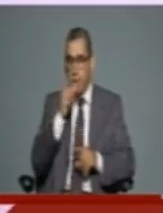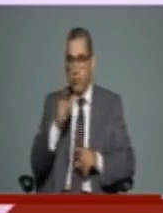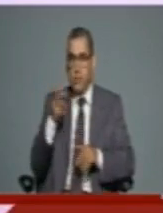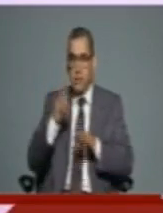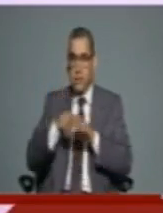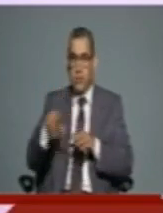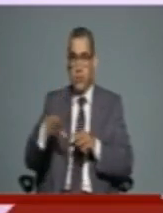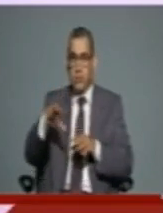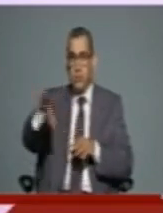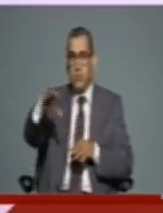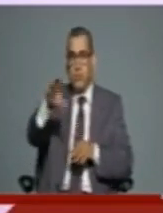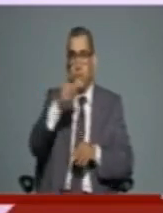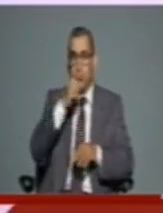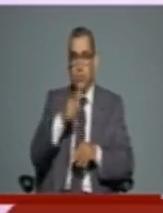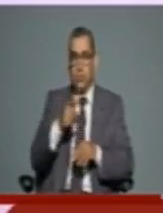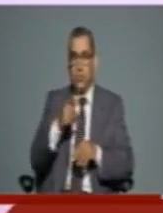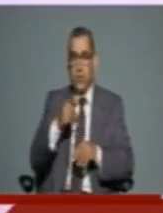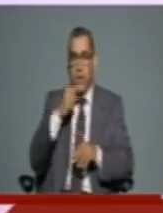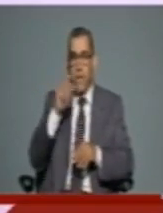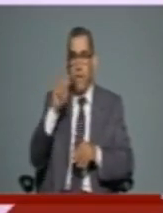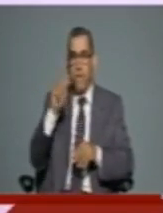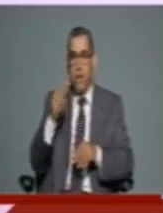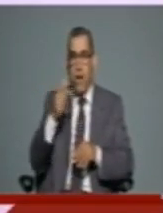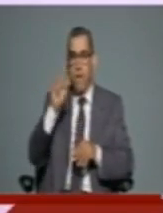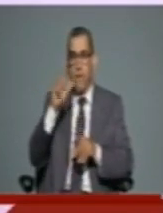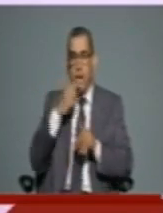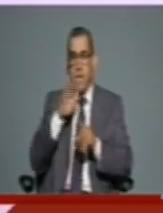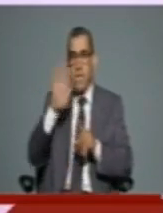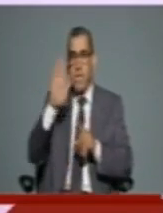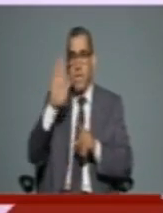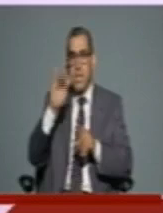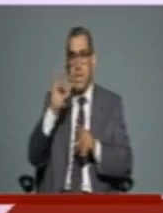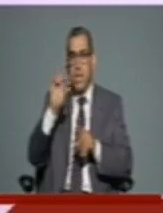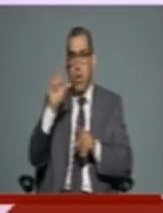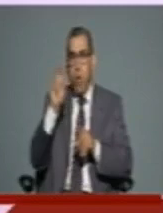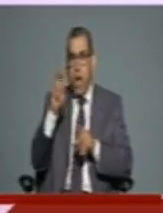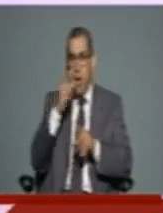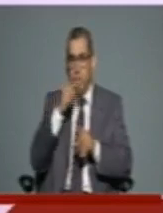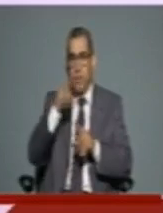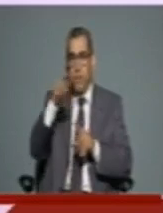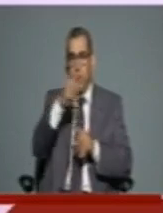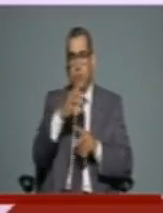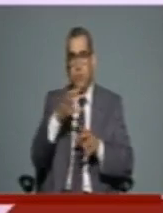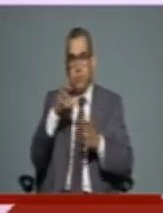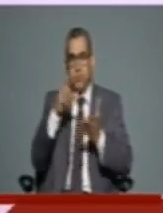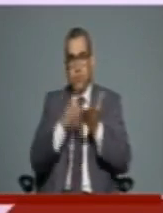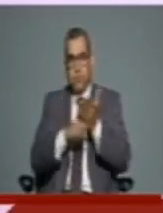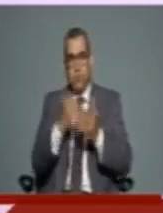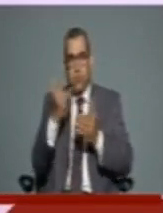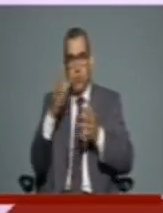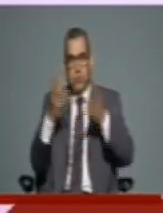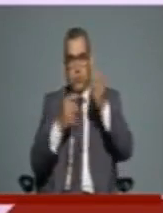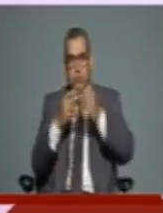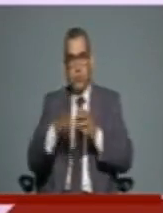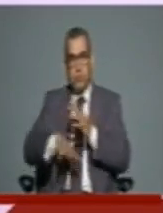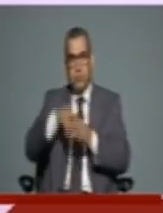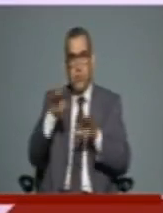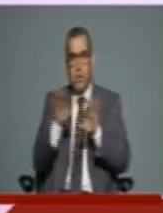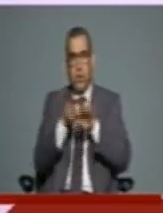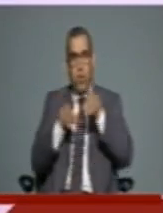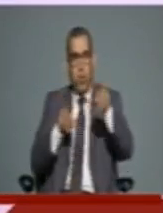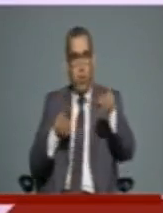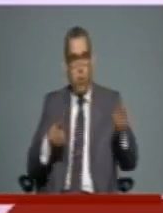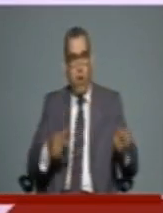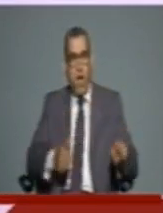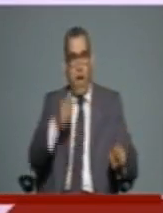المناطق في الفرافرة وفي سيوة وفي المناطق دي كلها، بقت مصدر رئيسي لإنتاج القمح. وبالتالي